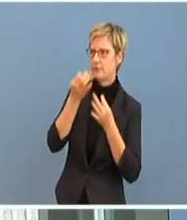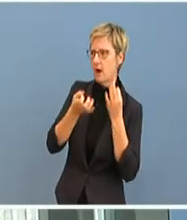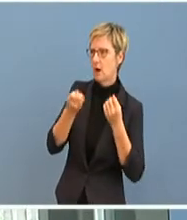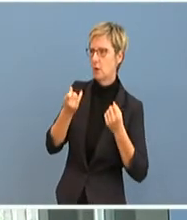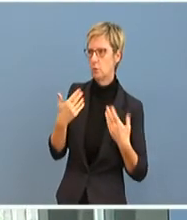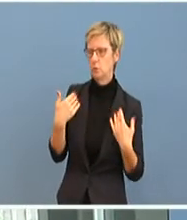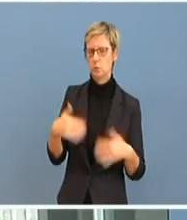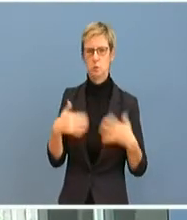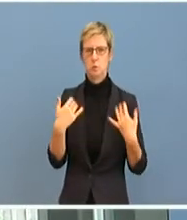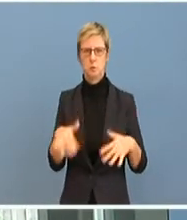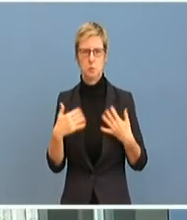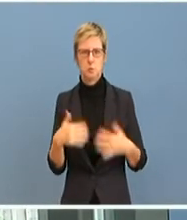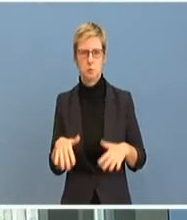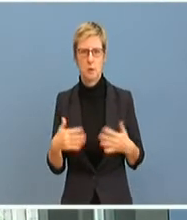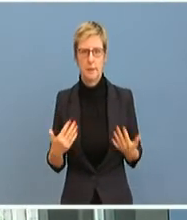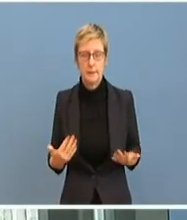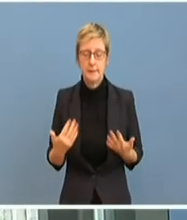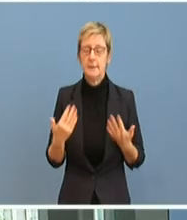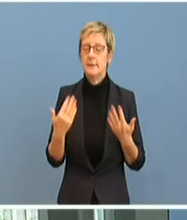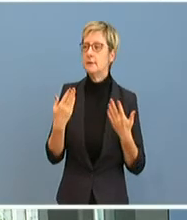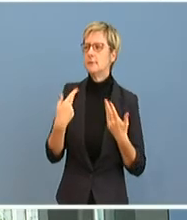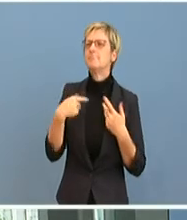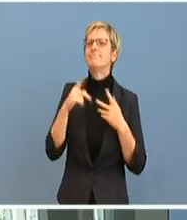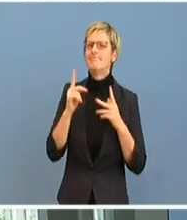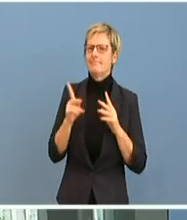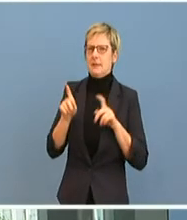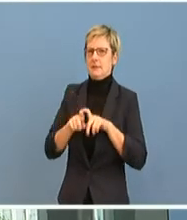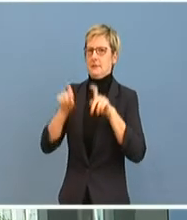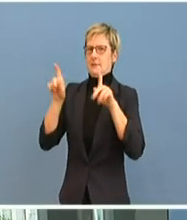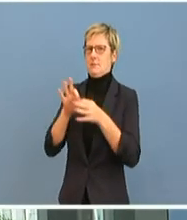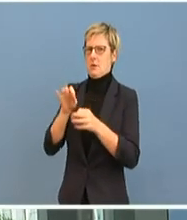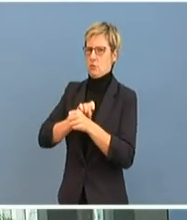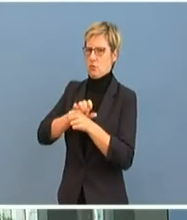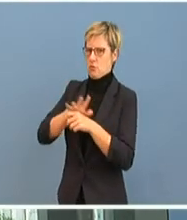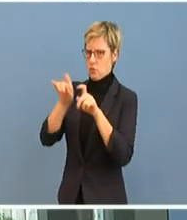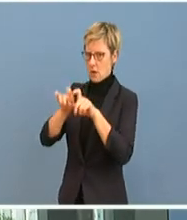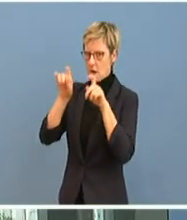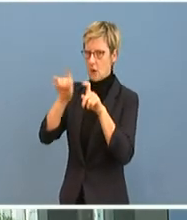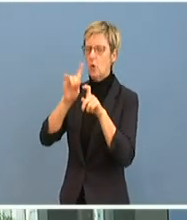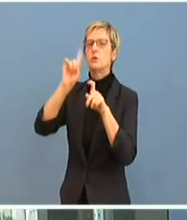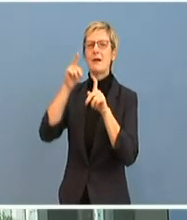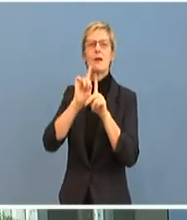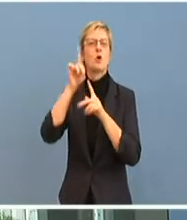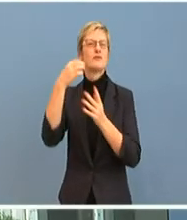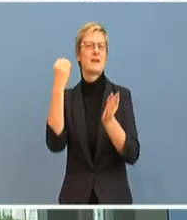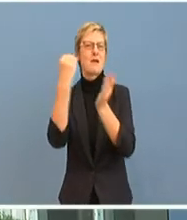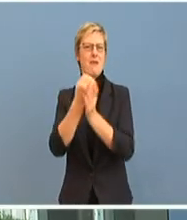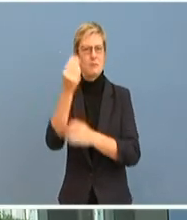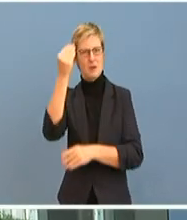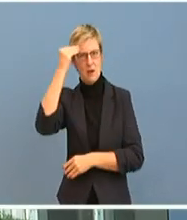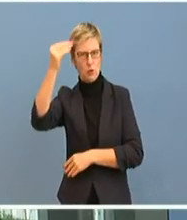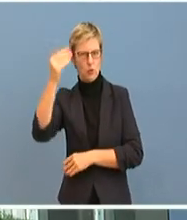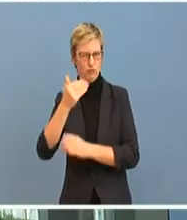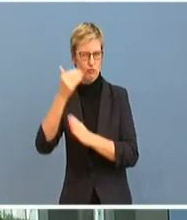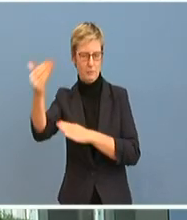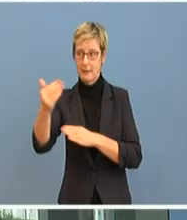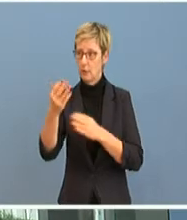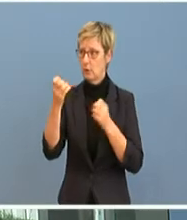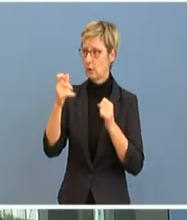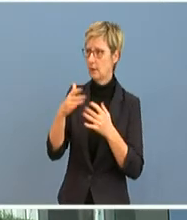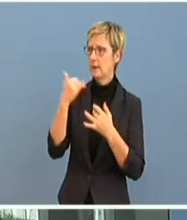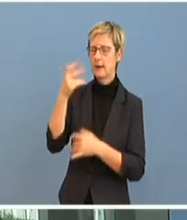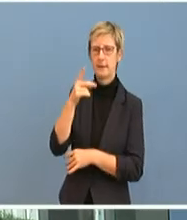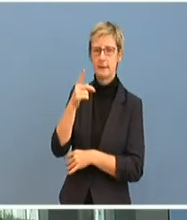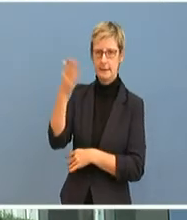sehr viele, würde ich erst daran anschließen und dann mit den Ankündigungen aus dem Auswärtigen Amt weitermachen. Ich beginne bei Herrn